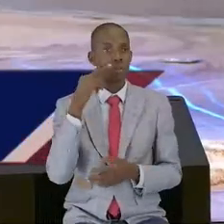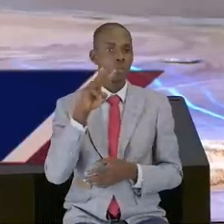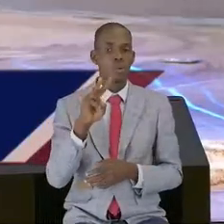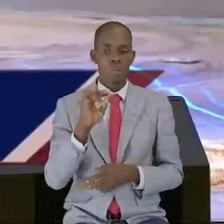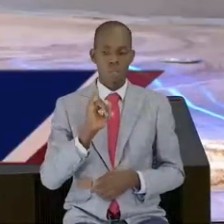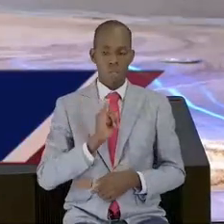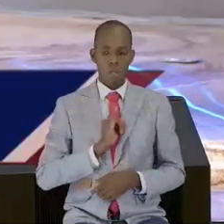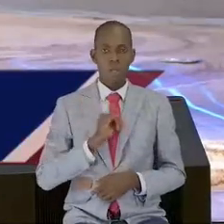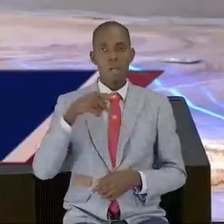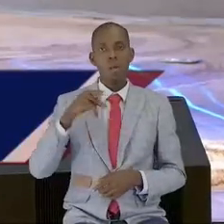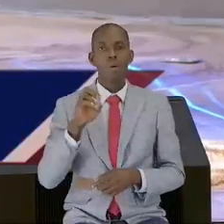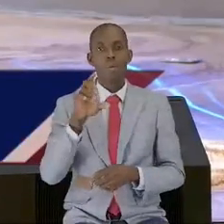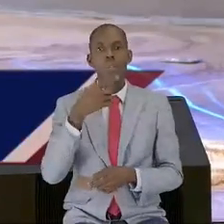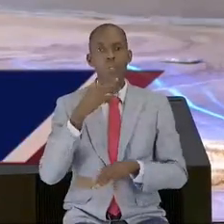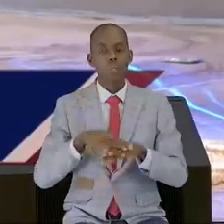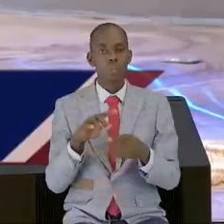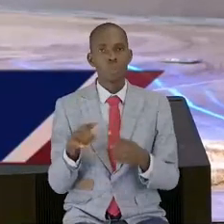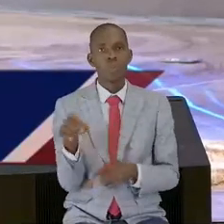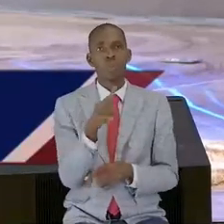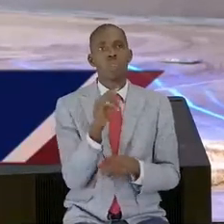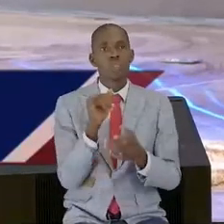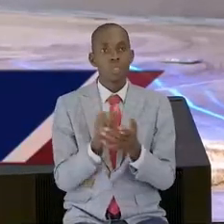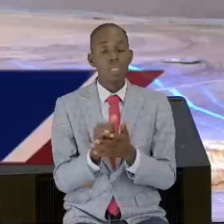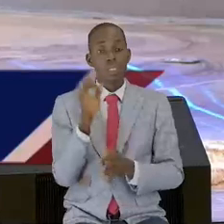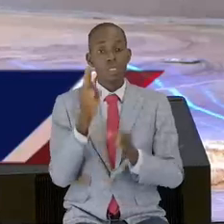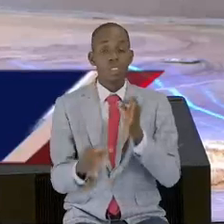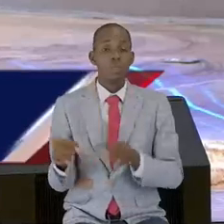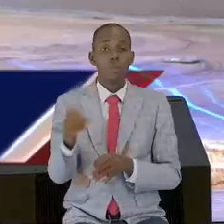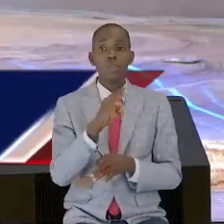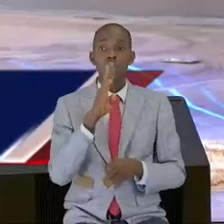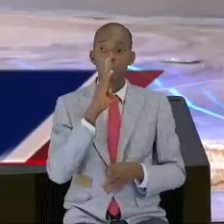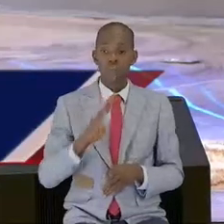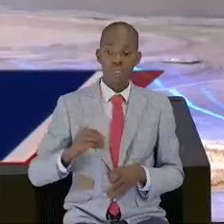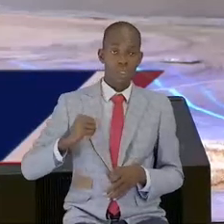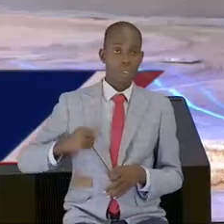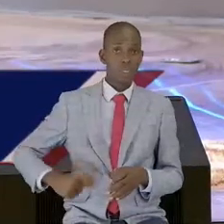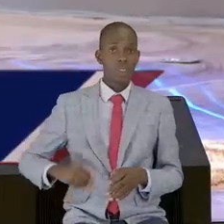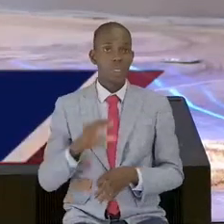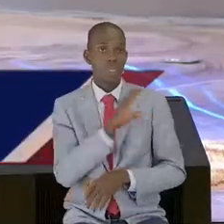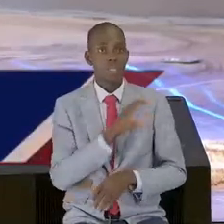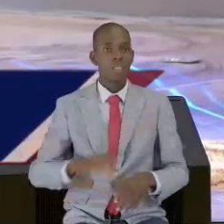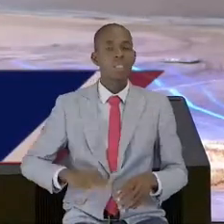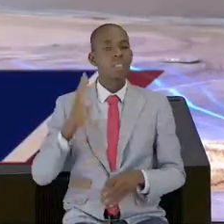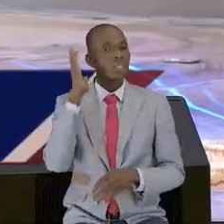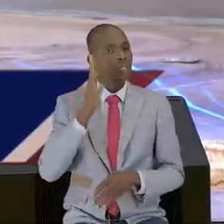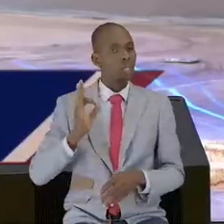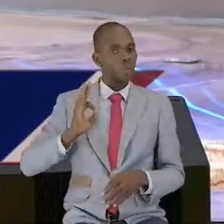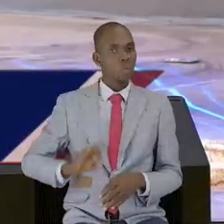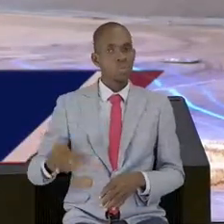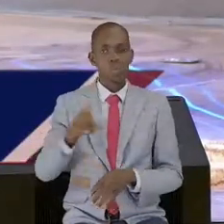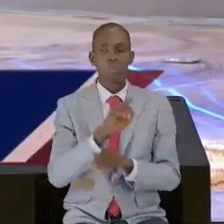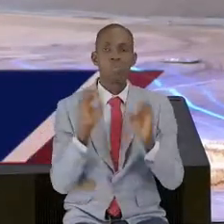servitude. Voici moi, Paul, verset 2. Je dis que si vous vous faites circoncis, Christ ne vous servira de